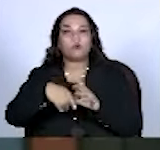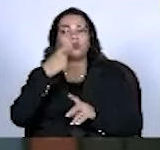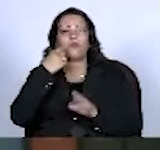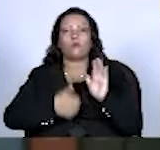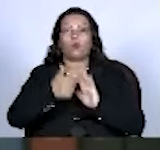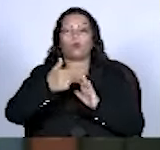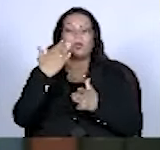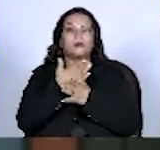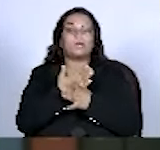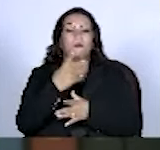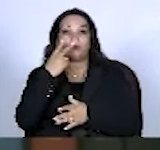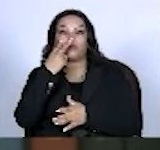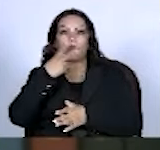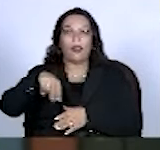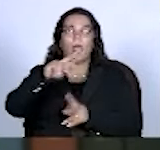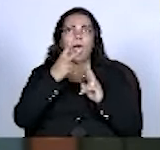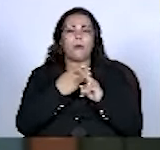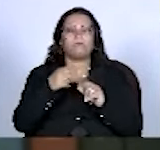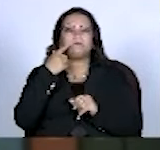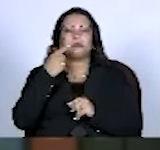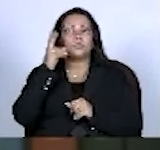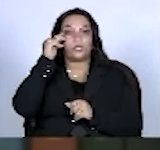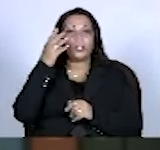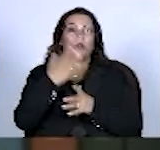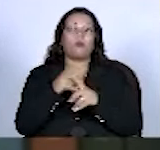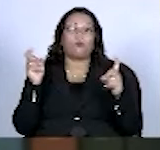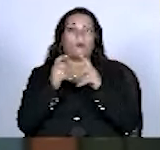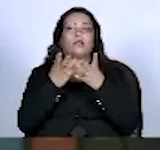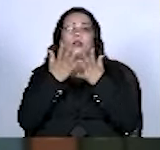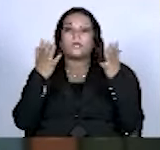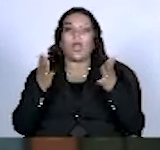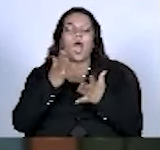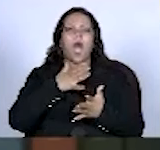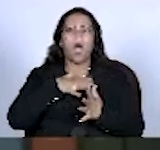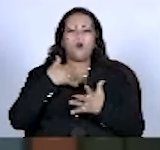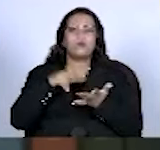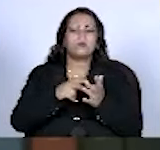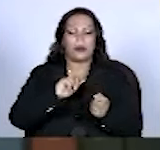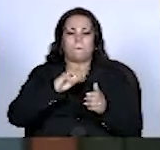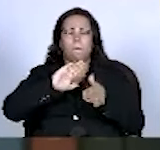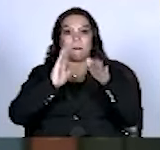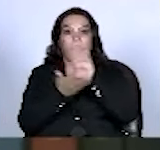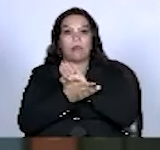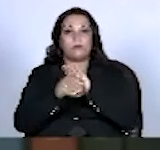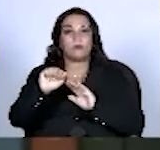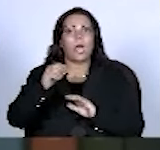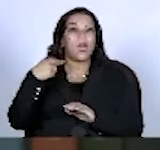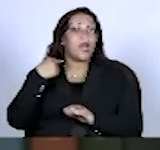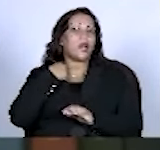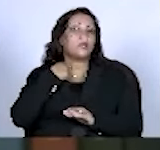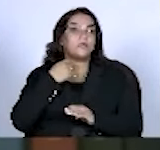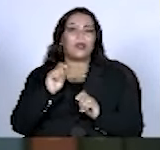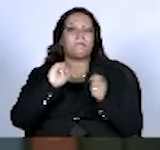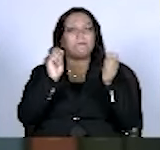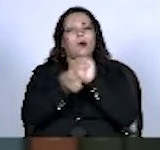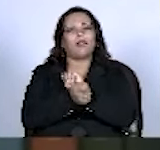الاسرائيلي وهو يواجه تحديات كبيره عايز يعني يغير الدفه من ملف غزه الى ملف